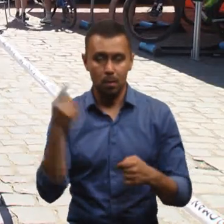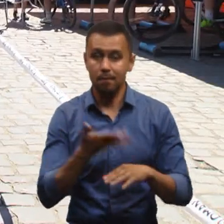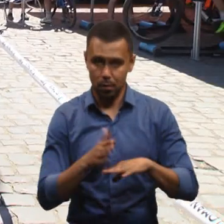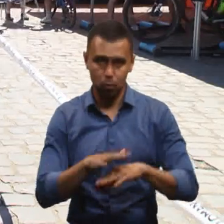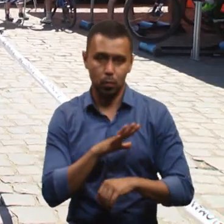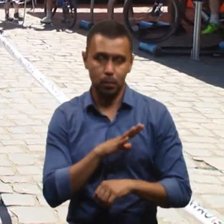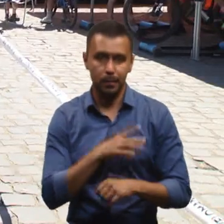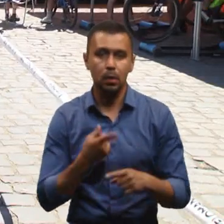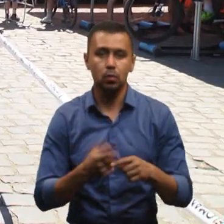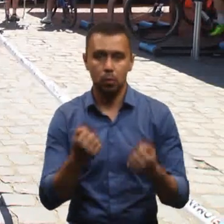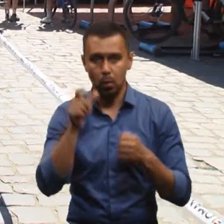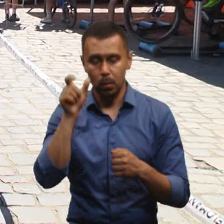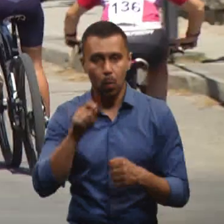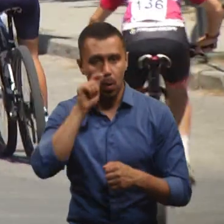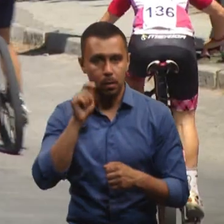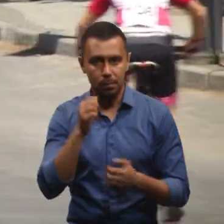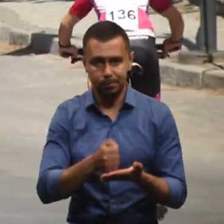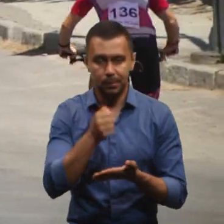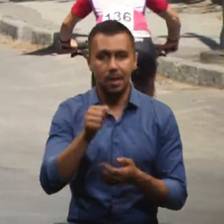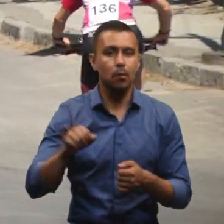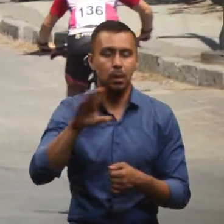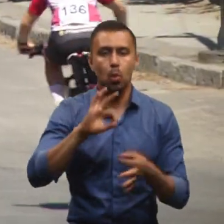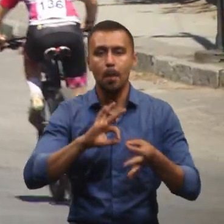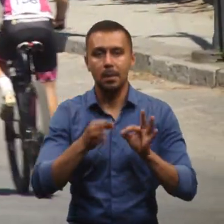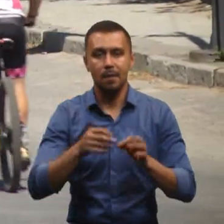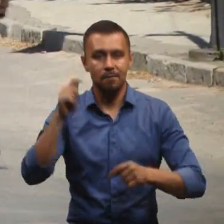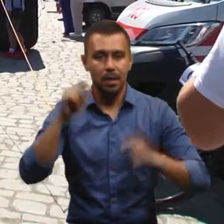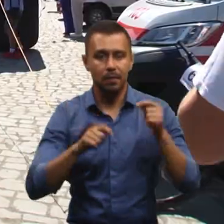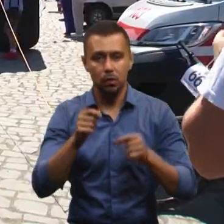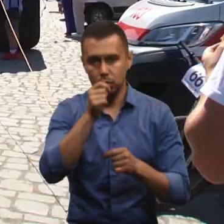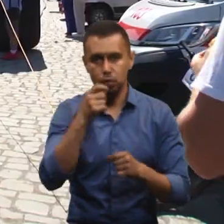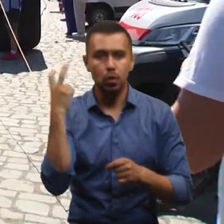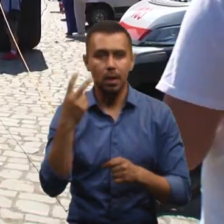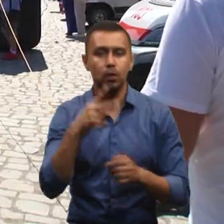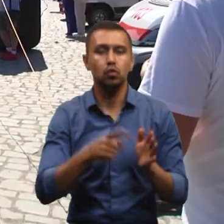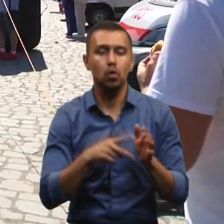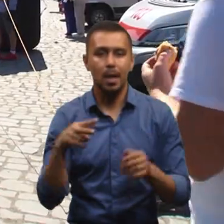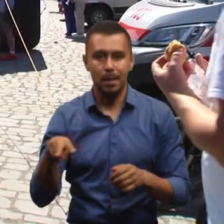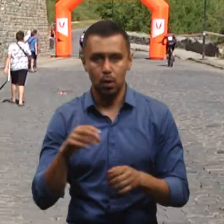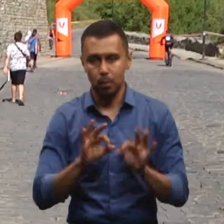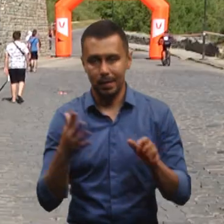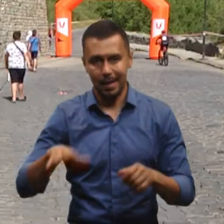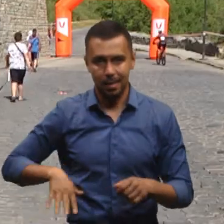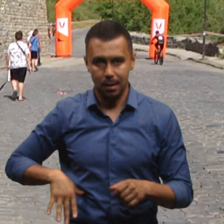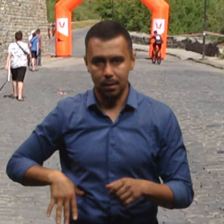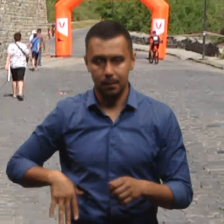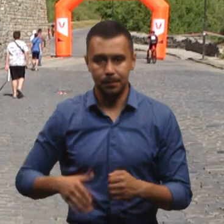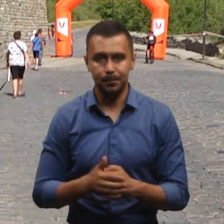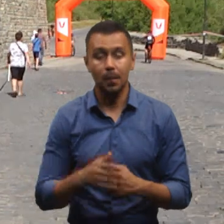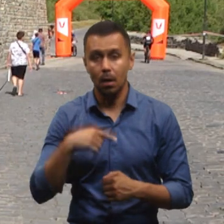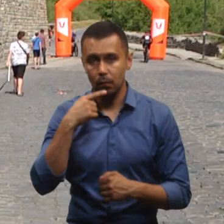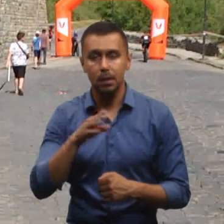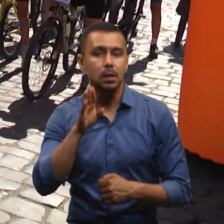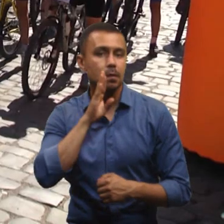було. Цю спортсменку Україна делегує на Європейський олімпійський фестиваль в Словенії 26 липня, розповідає її тренер Андрій Саражинський.